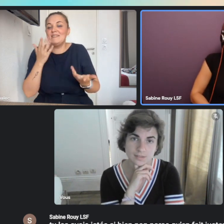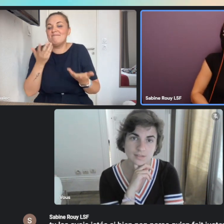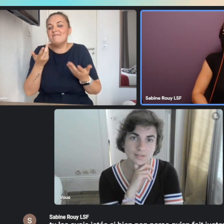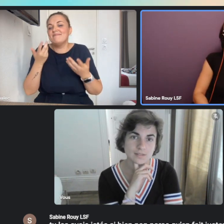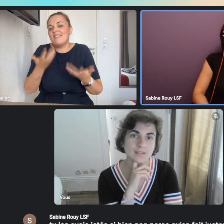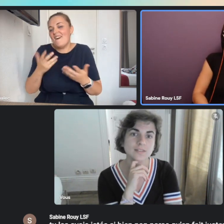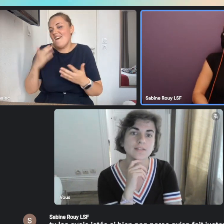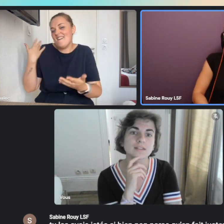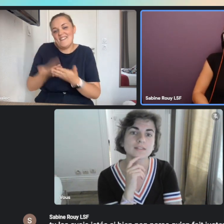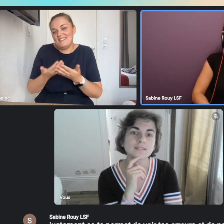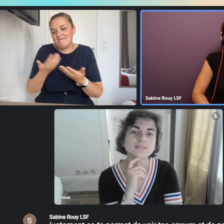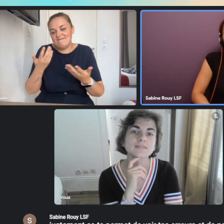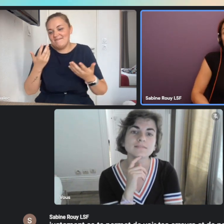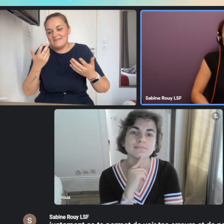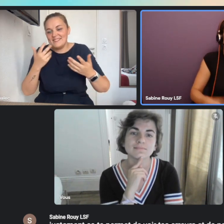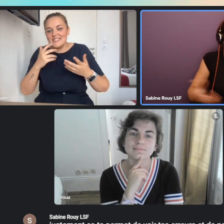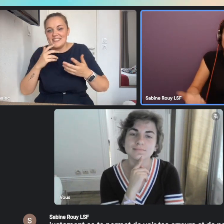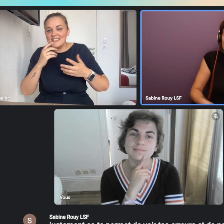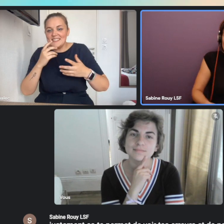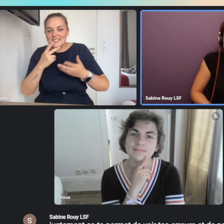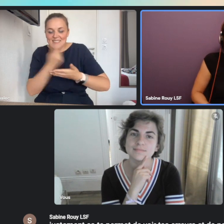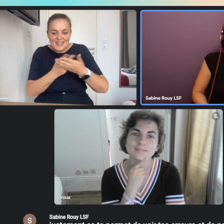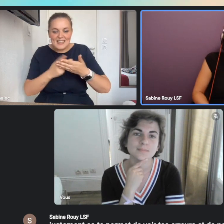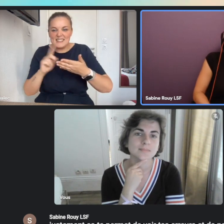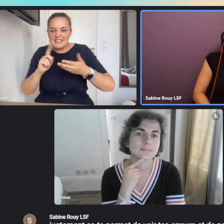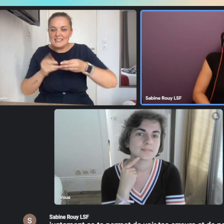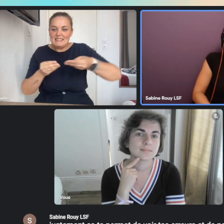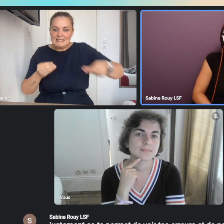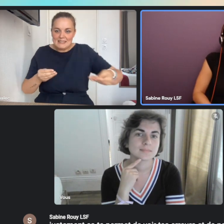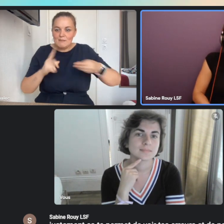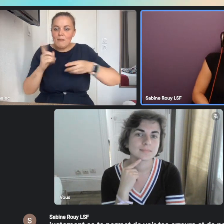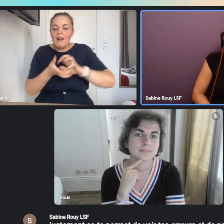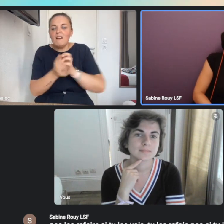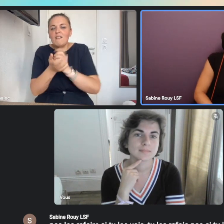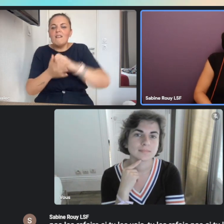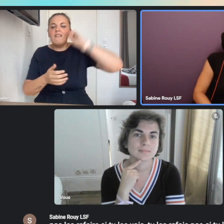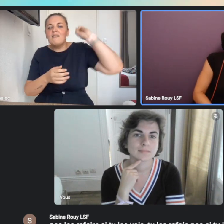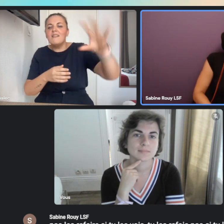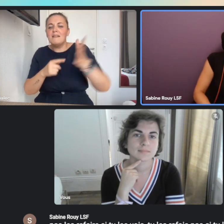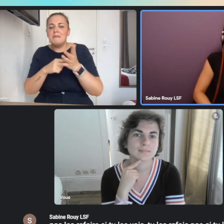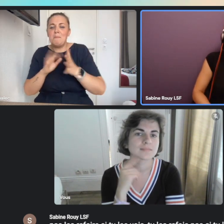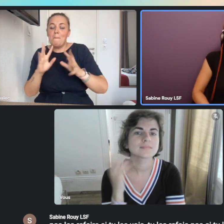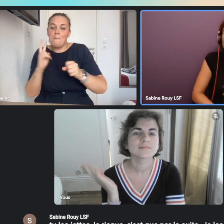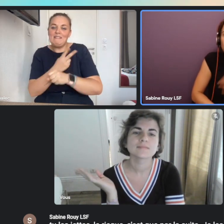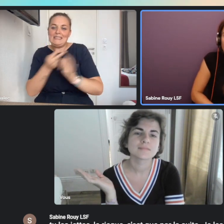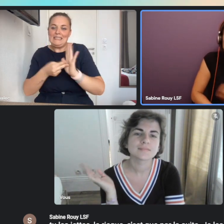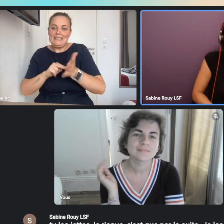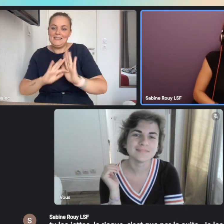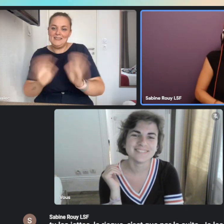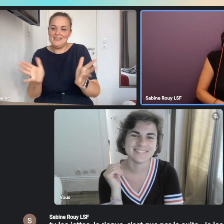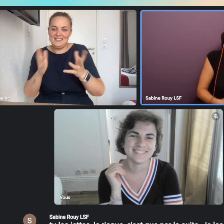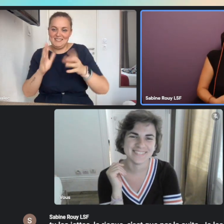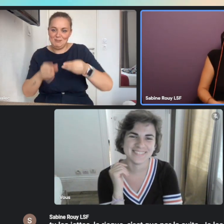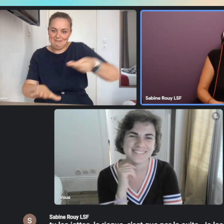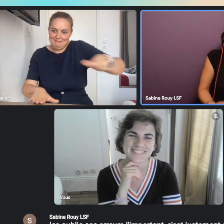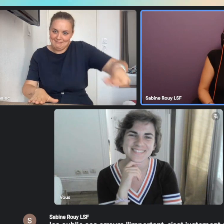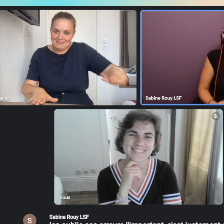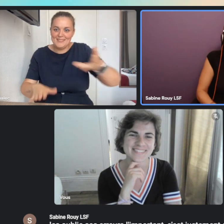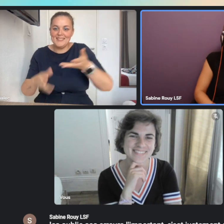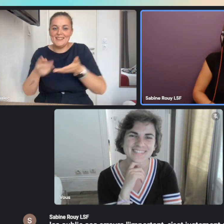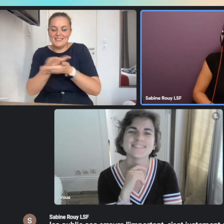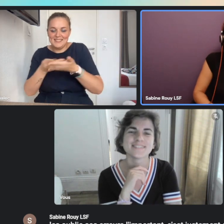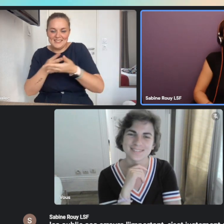Et c'était intéressant, donc c'est pour ça que jusqu'à maintenant, quand je fais un dessin qui ne va pas, je le mets de côté, je le chiffonne pas, je le jette pas parce que justement, je